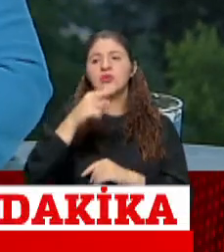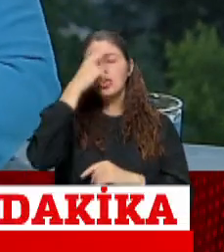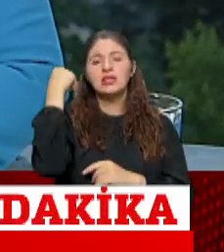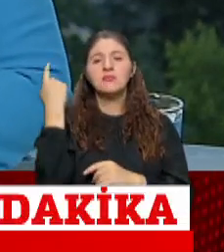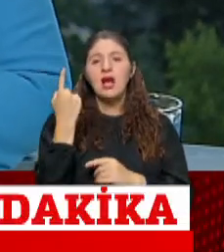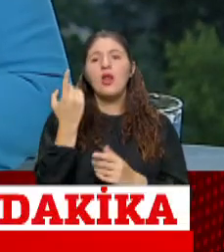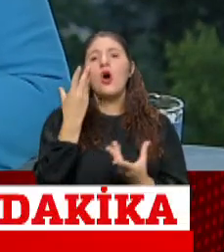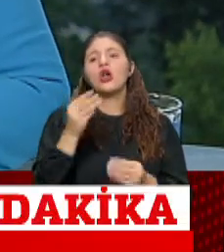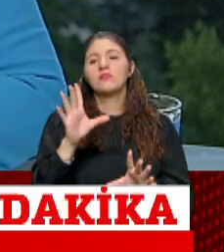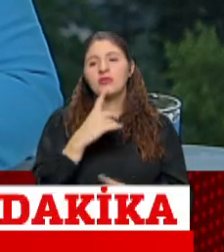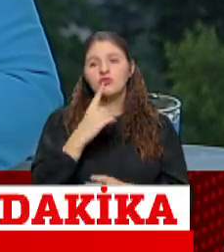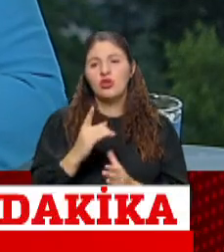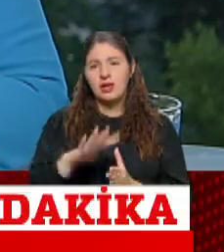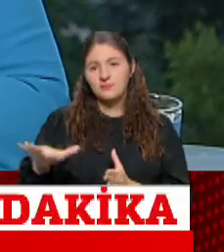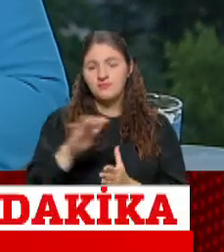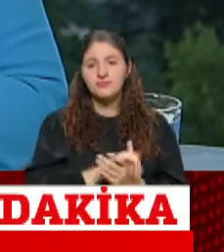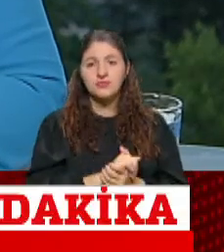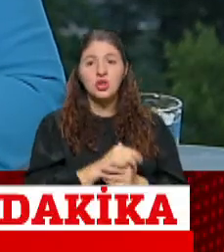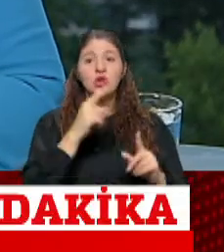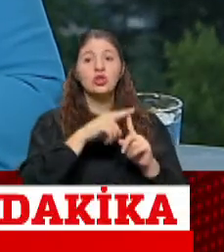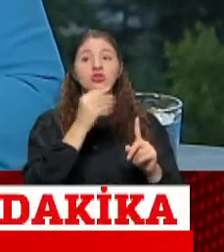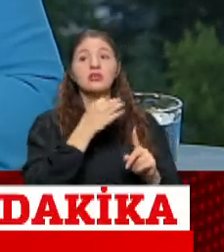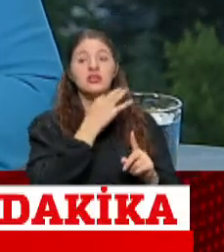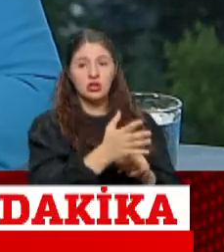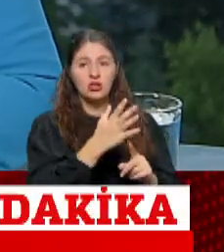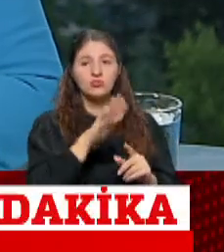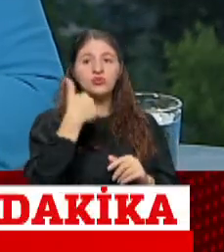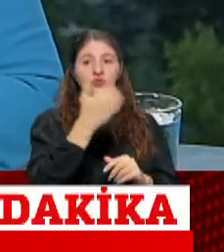ihtimal raftan kalkar diyorlar. Tülay çok teşekkür ederim. Sonra görüşürüz.